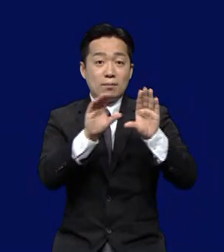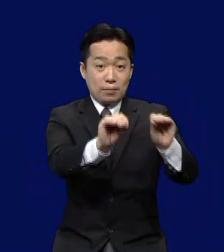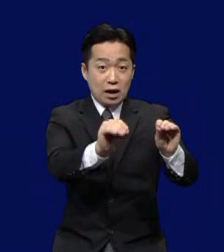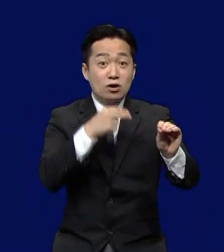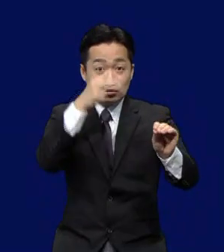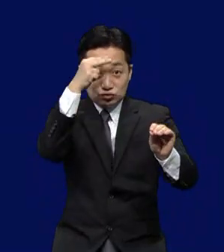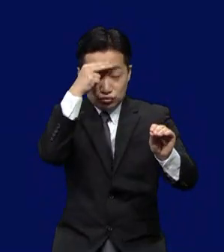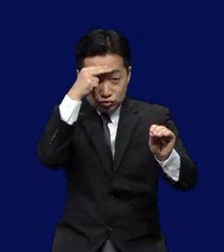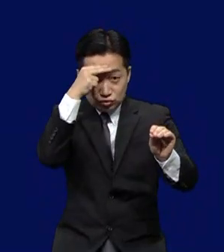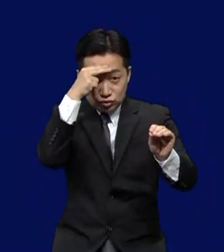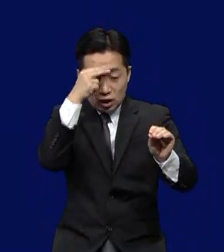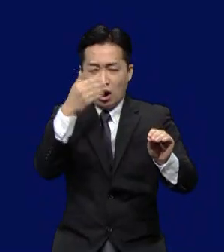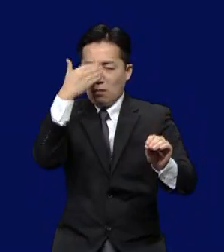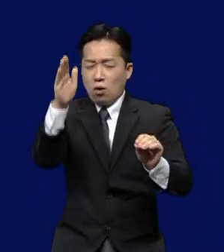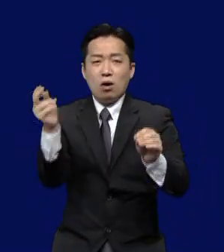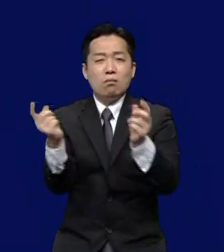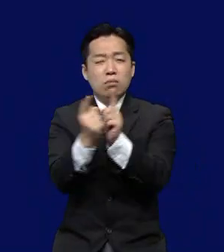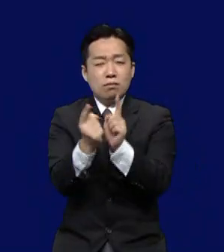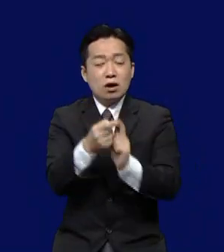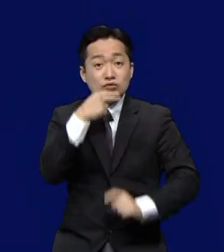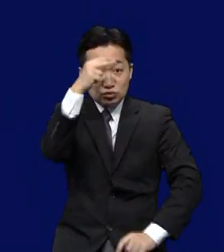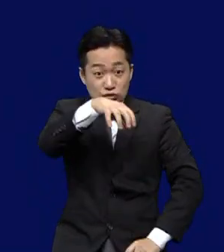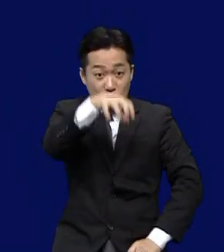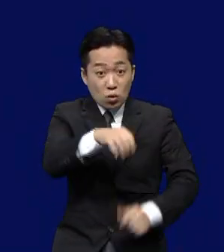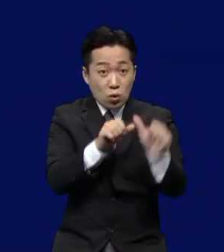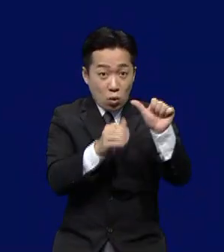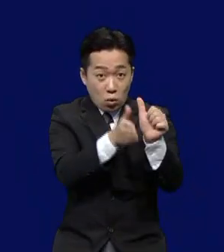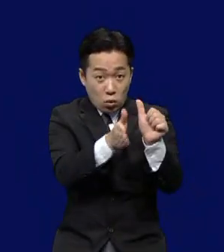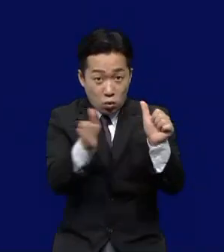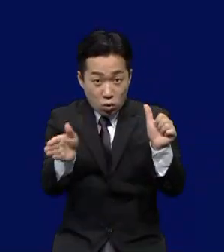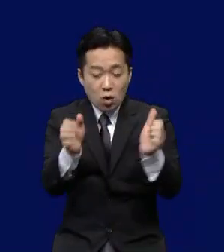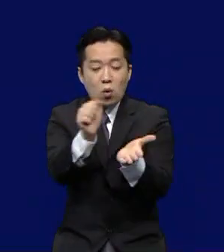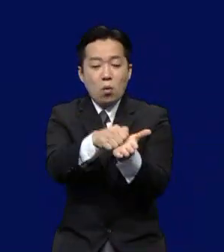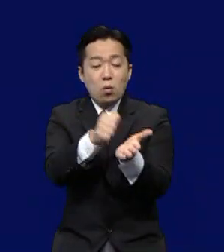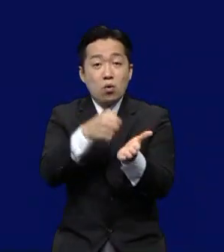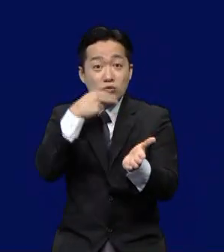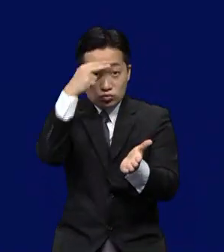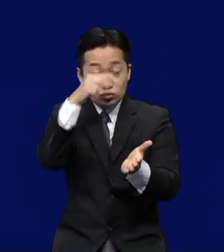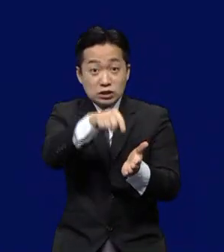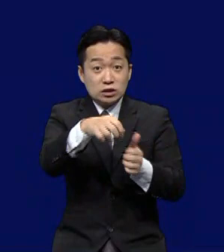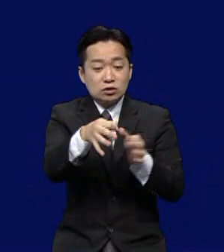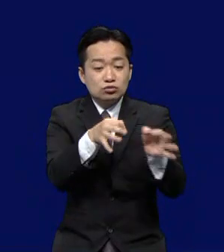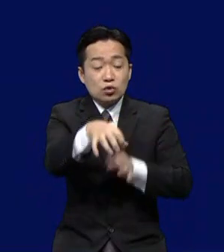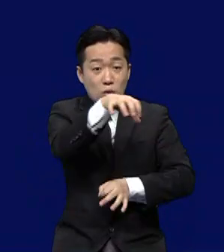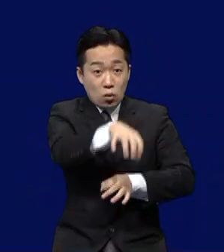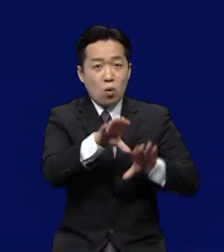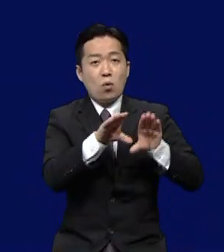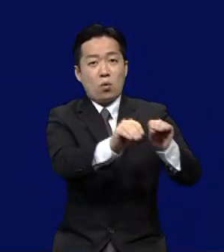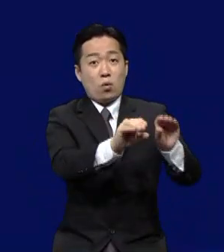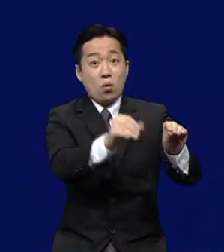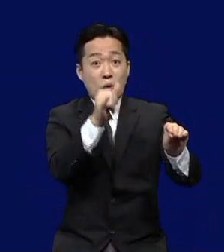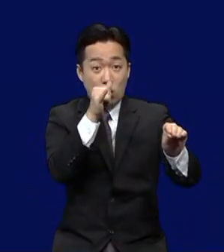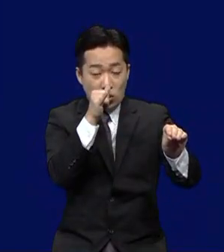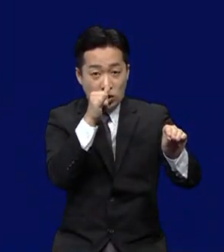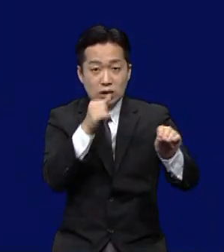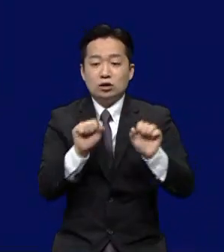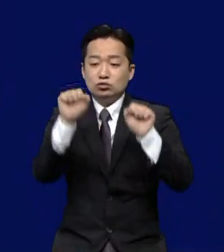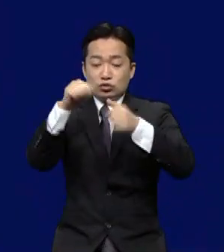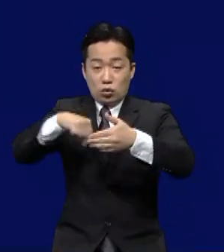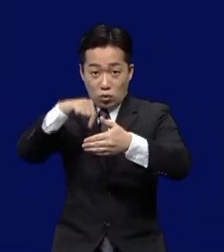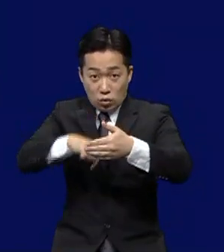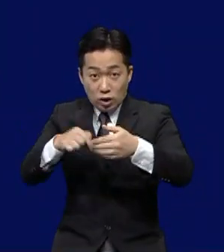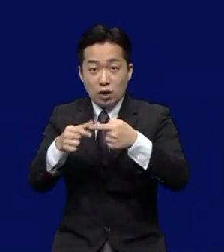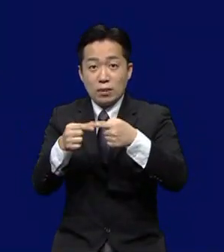유흥주점, 헌팅포차 등 유흥시설 5개 업종, 홀덤펍만 집합 금지가 유지되고 실내체육시설,